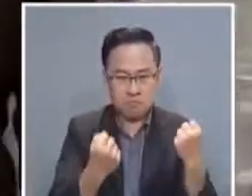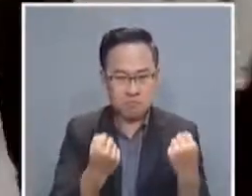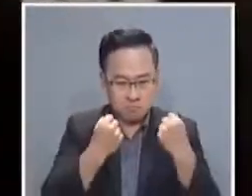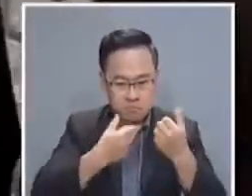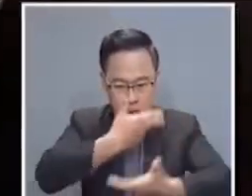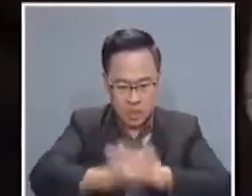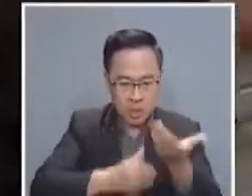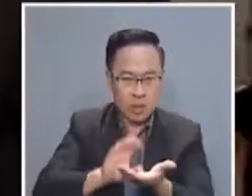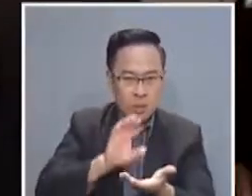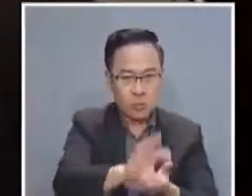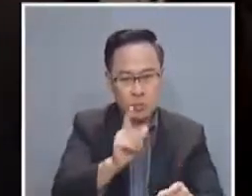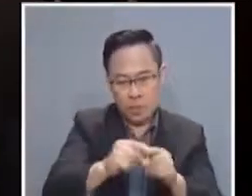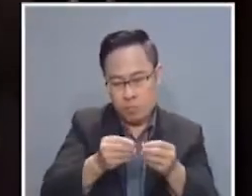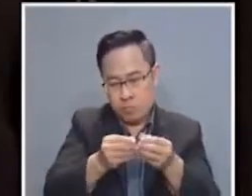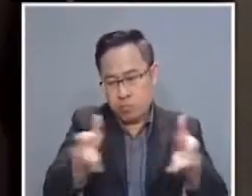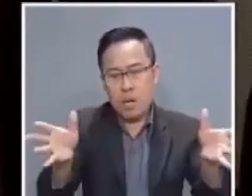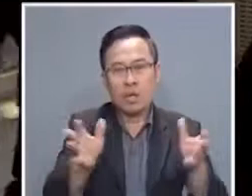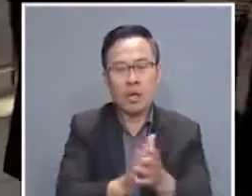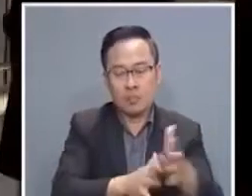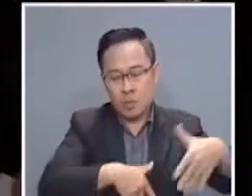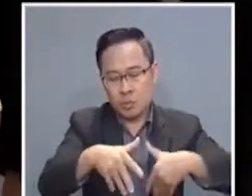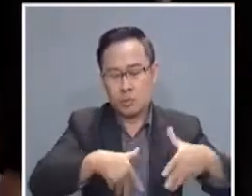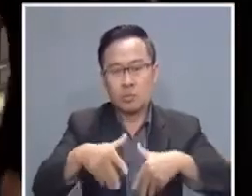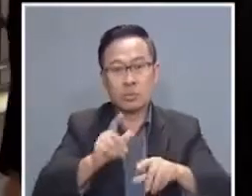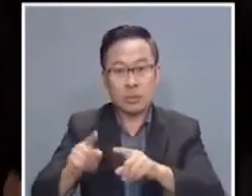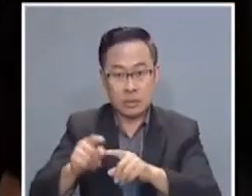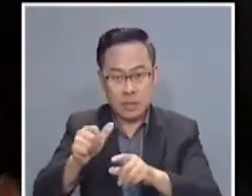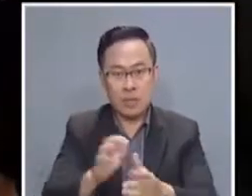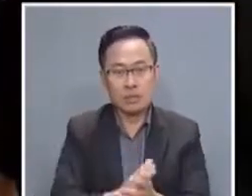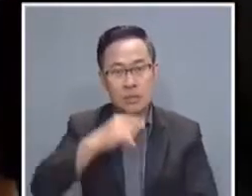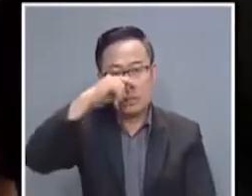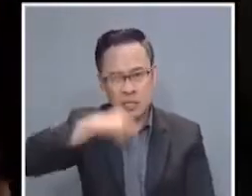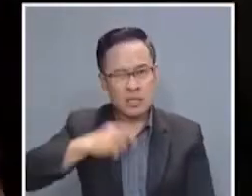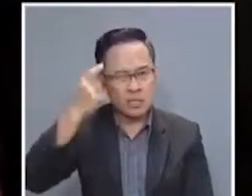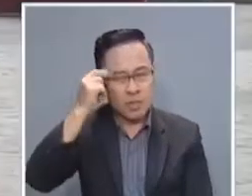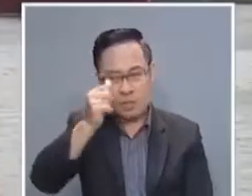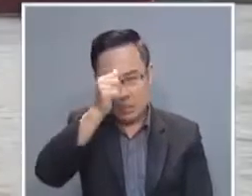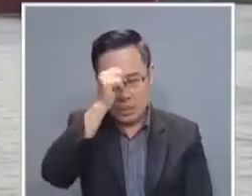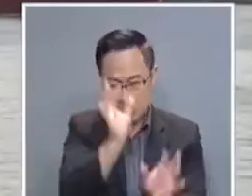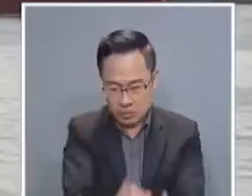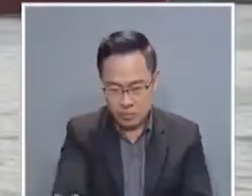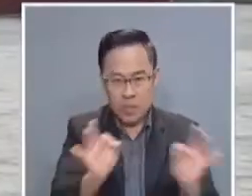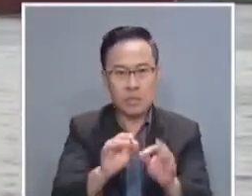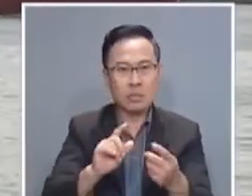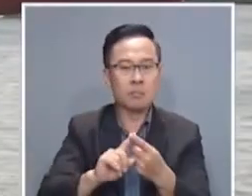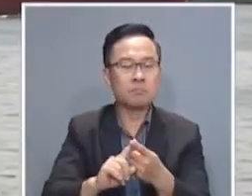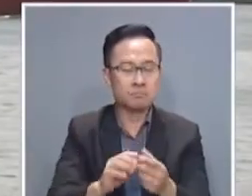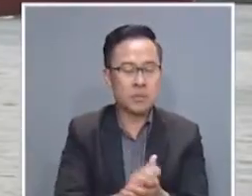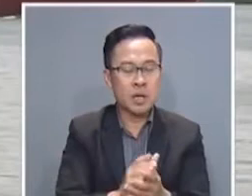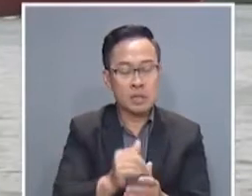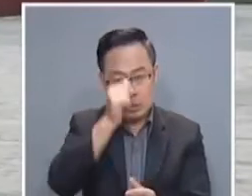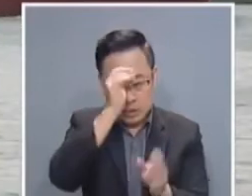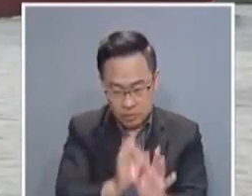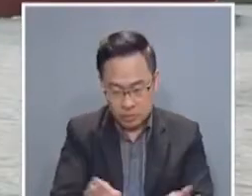การค้าการลงทุนให้ครอบคลุมพื้นที่และจำนวนประชากรสำหรับไทยนะครับมองว่าอินเดียนั้นมีความสำคัญระดับต้นๆโดยเฉพ